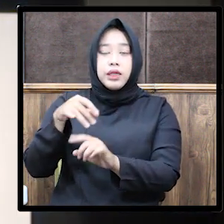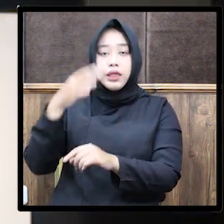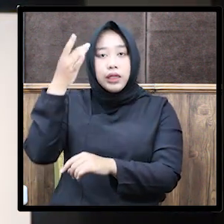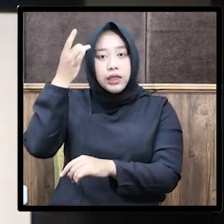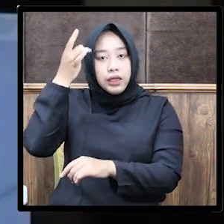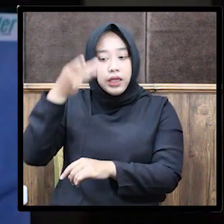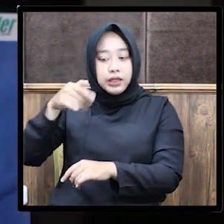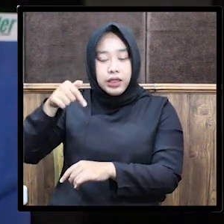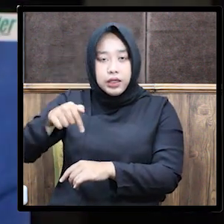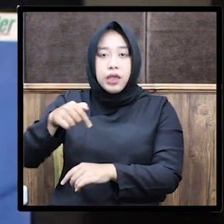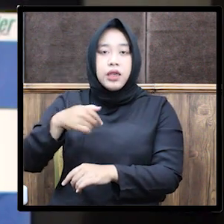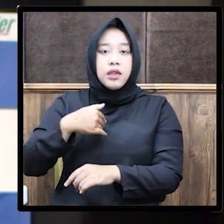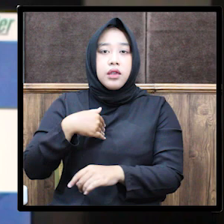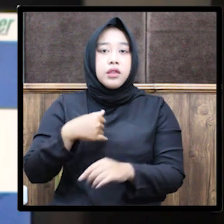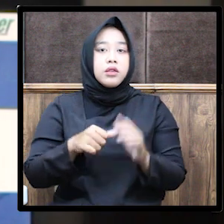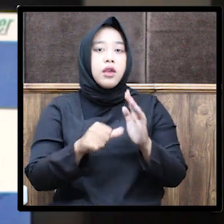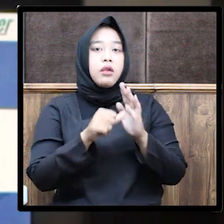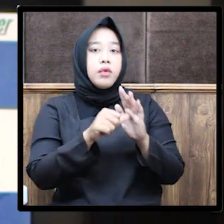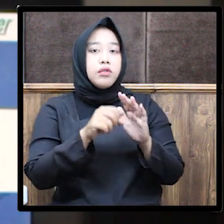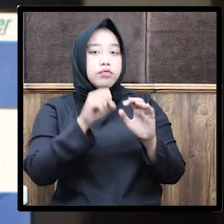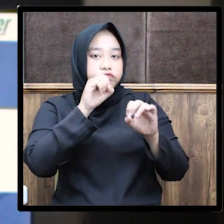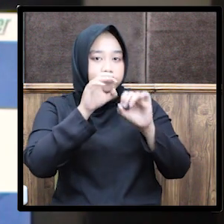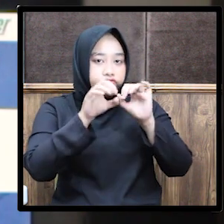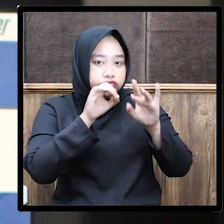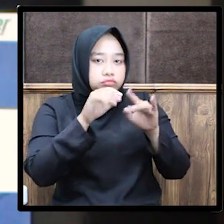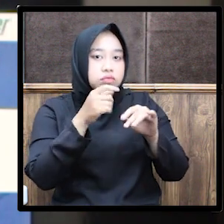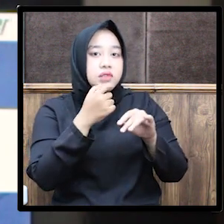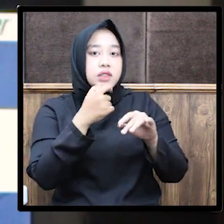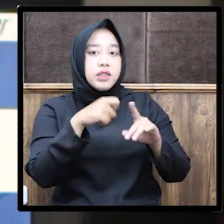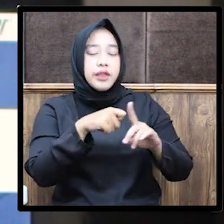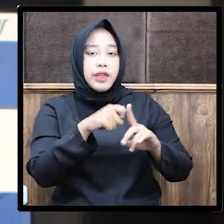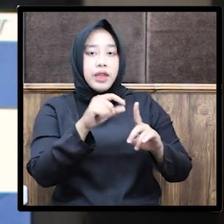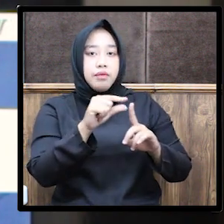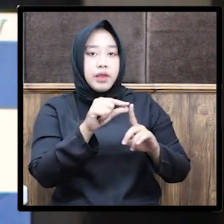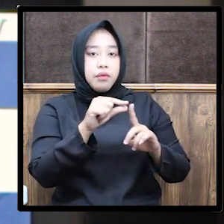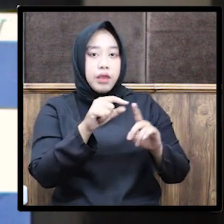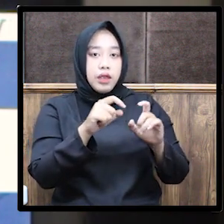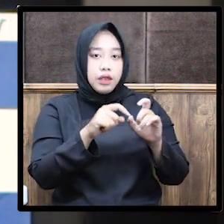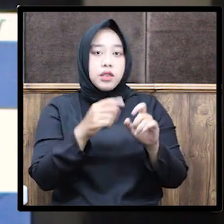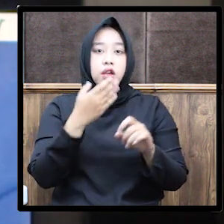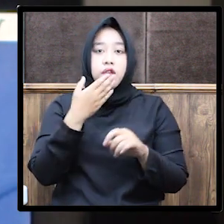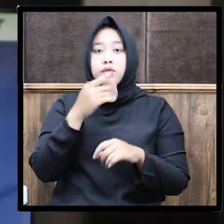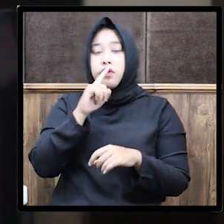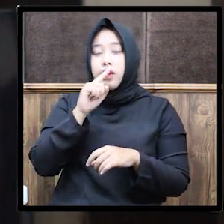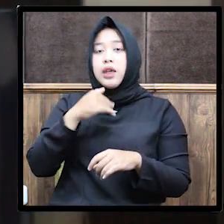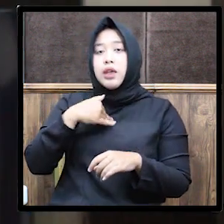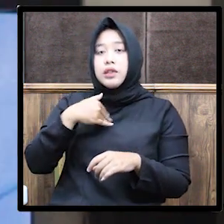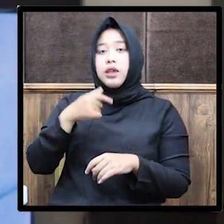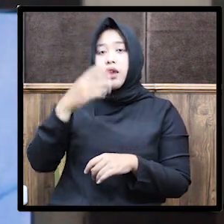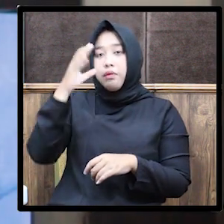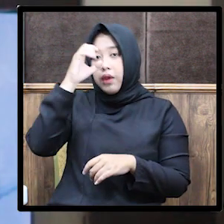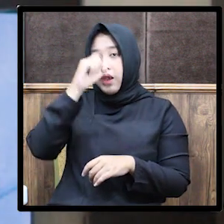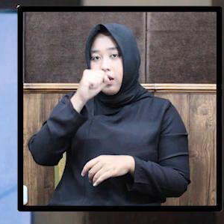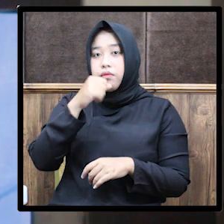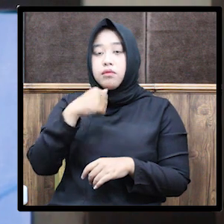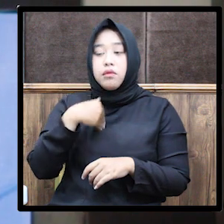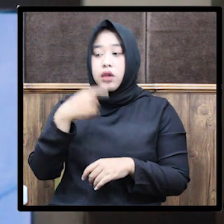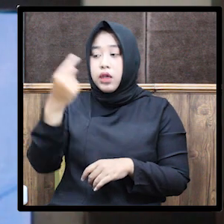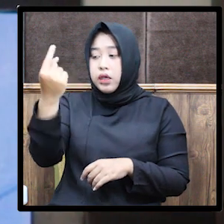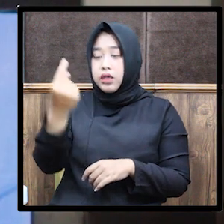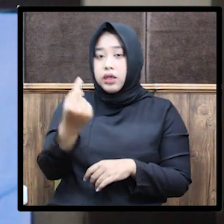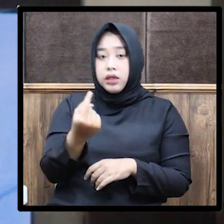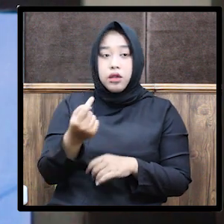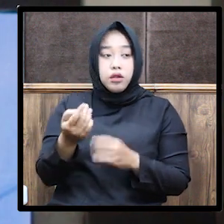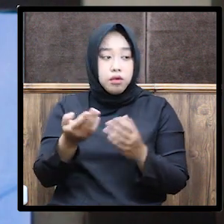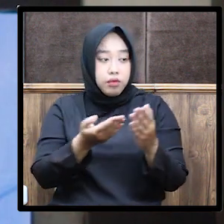harus menjelaskan ke KPPS. Untung saya paham gitu kan, karena saya harus menjelaskan, karena mereka begitu datang, oh monggo